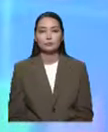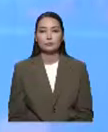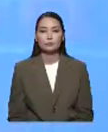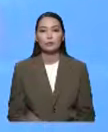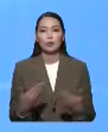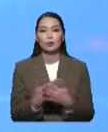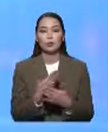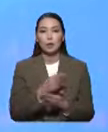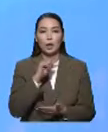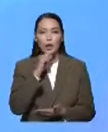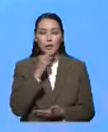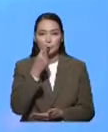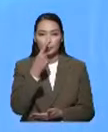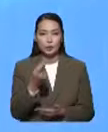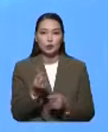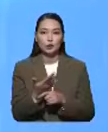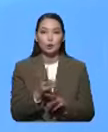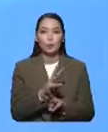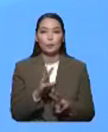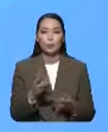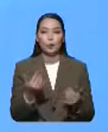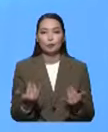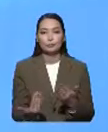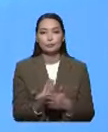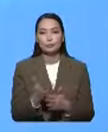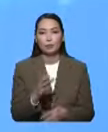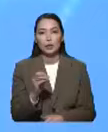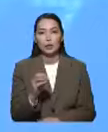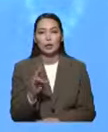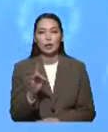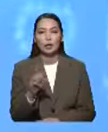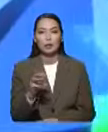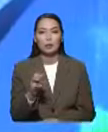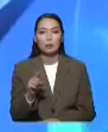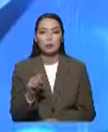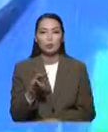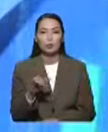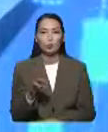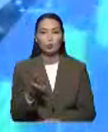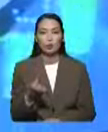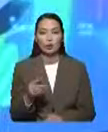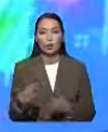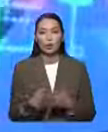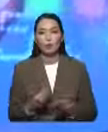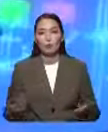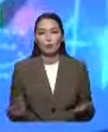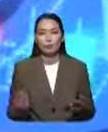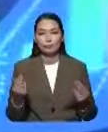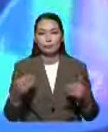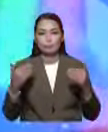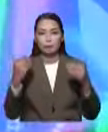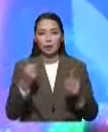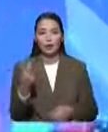с новостями экономики в ближайшие несколько минут вас познакомлю я ергали рамазану новое жильё дорожает а